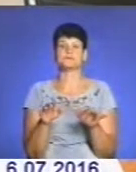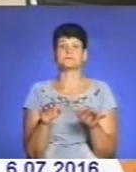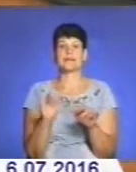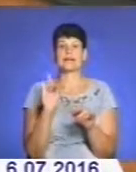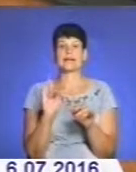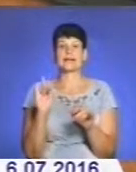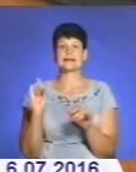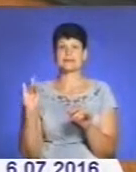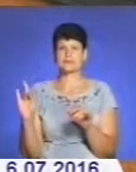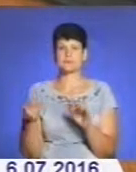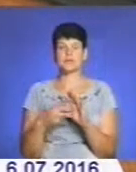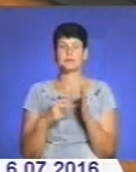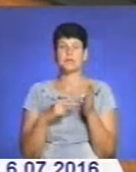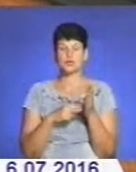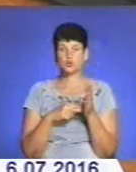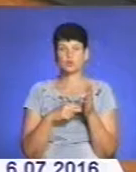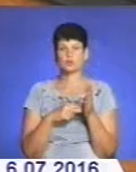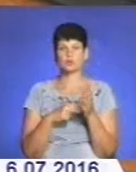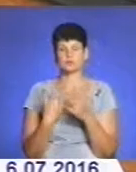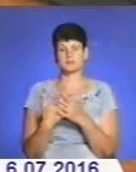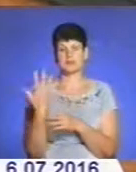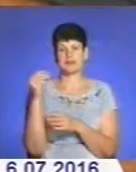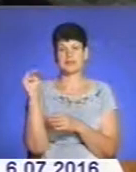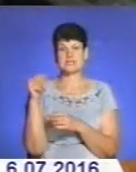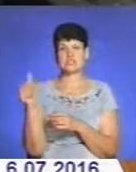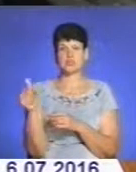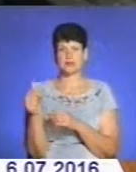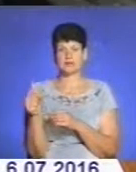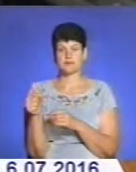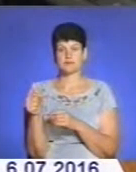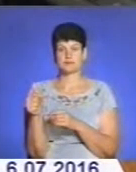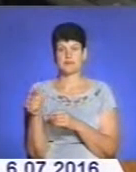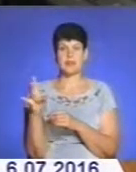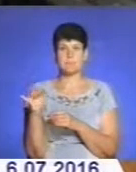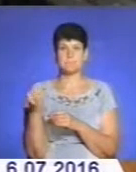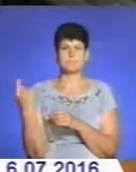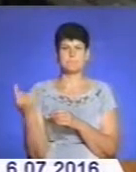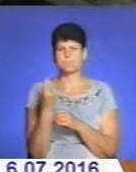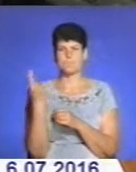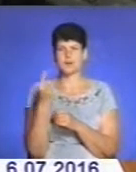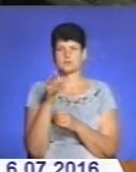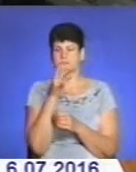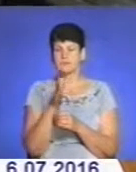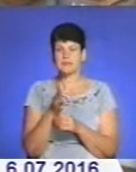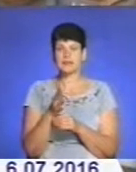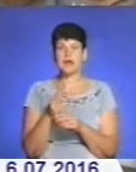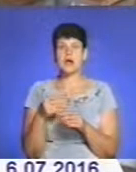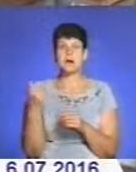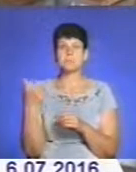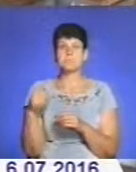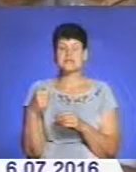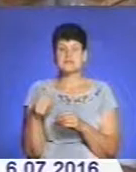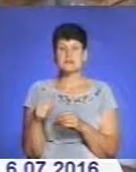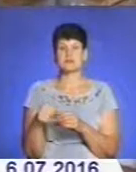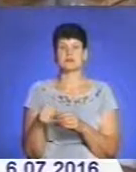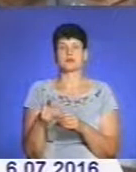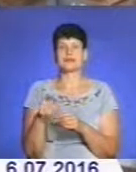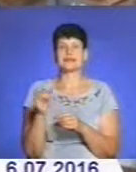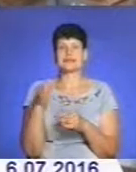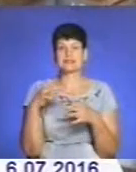крісла. Плануємо десь порядка 5000 гривень на перших порах на бензин. Ну, разом з тим і будемо